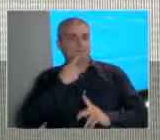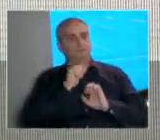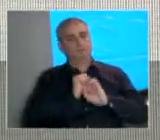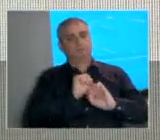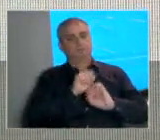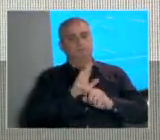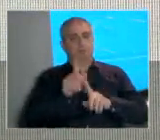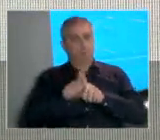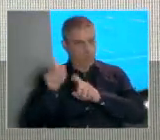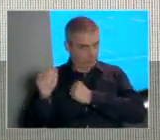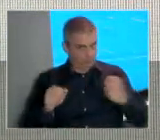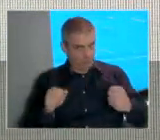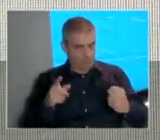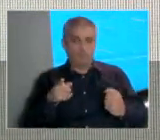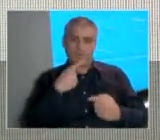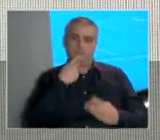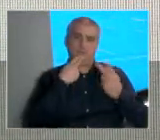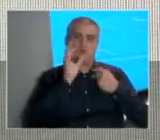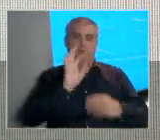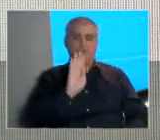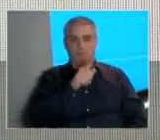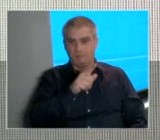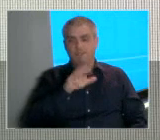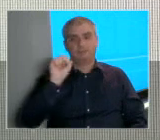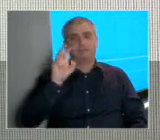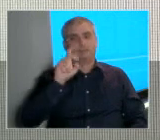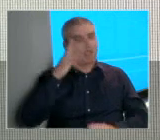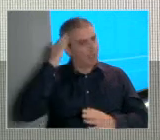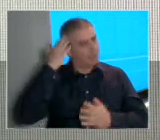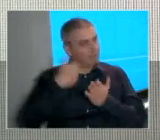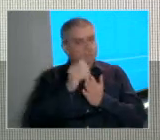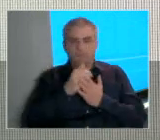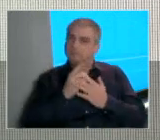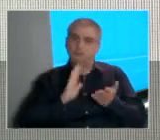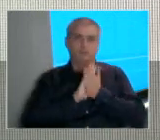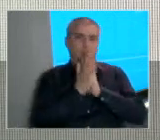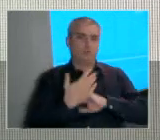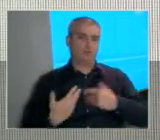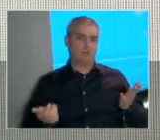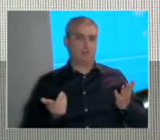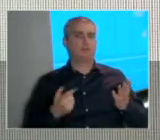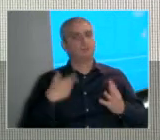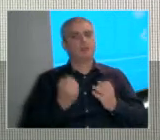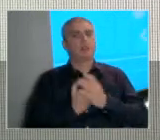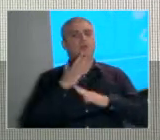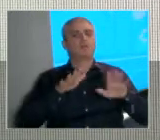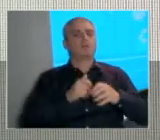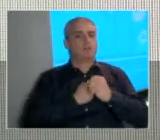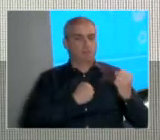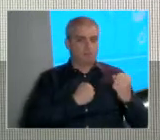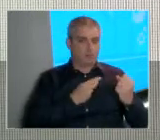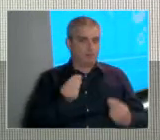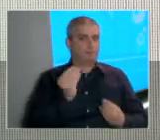הקו של השמאל, זו תגובה מאתמול של נתניהו, סער המשיך בקו הלוחמני, ללא שינוי בהנהגה, תקום ממשלת שמאל.